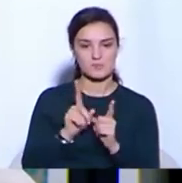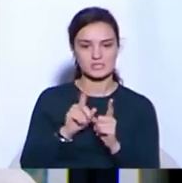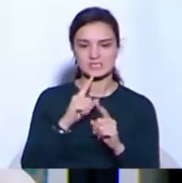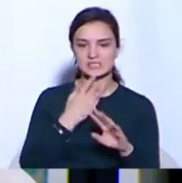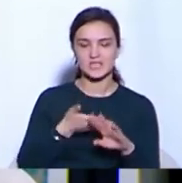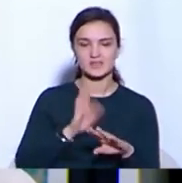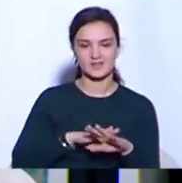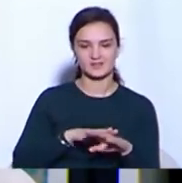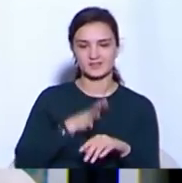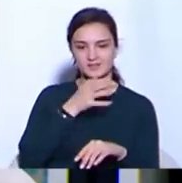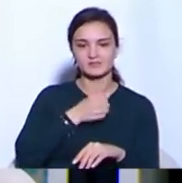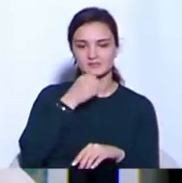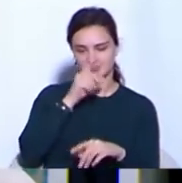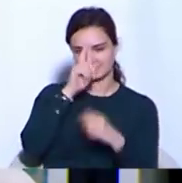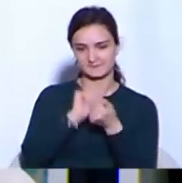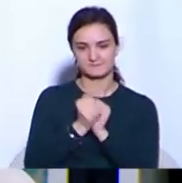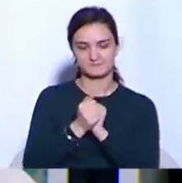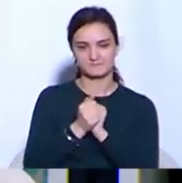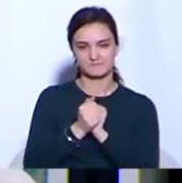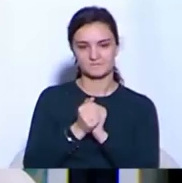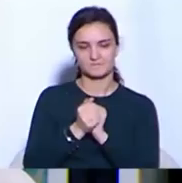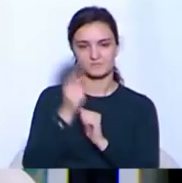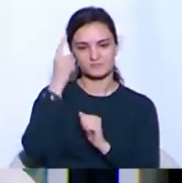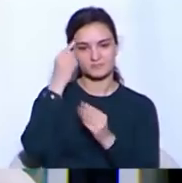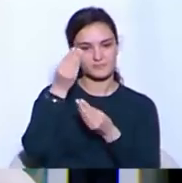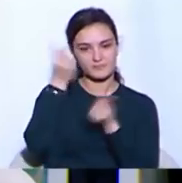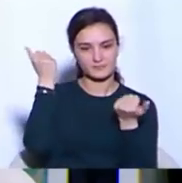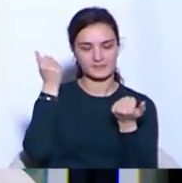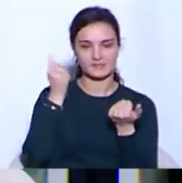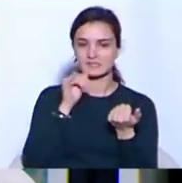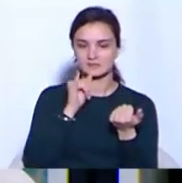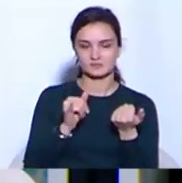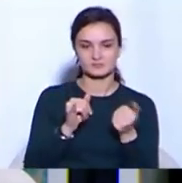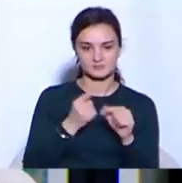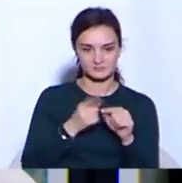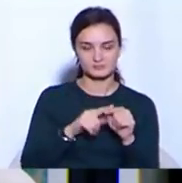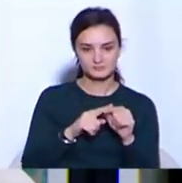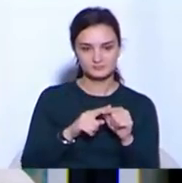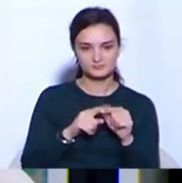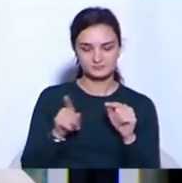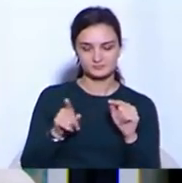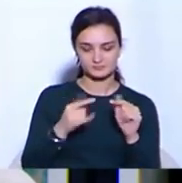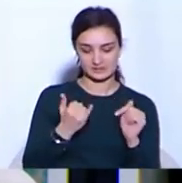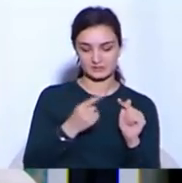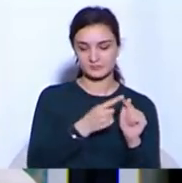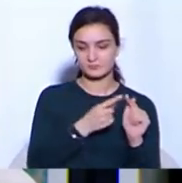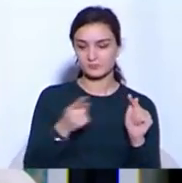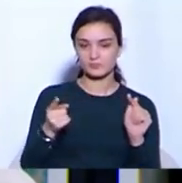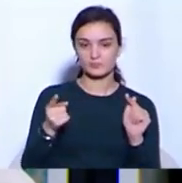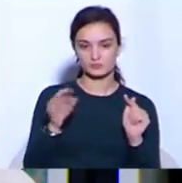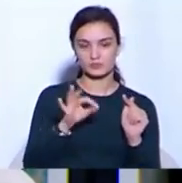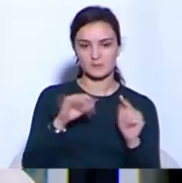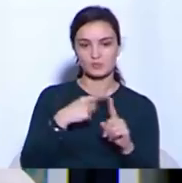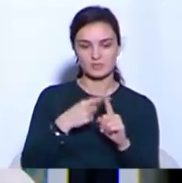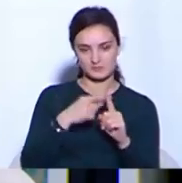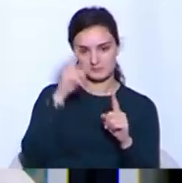ძნელი გადასაფარია მოზრდილობაში. ანუ მოზრდილებს შეგვიძლია უკვე ჩვენს თვალწინ მიმდინარე, ანუ მიმდინარე მოვლენების შესახებ